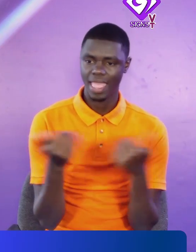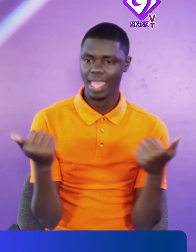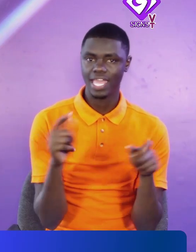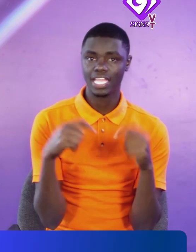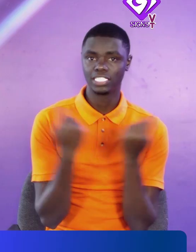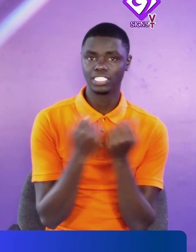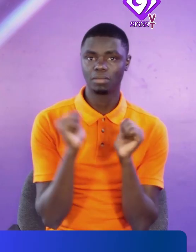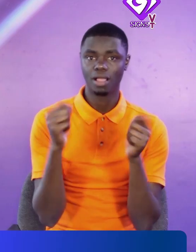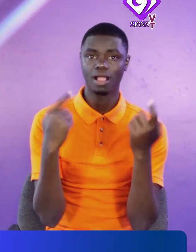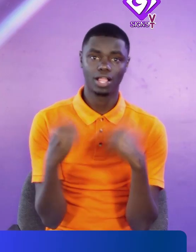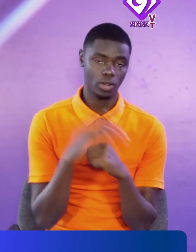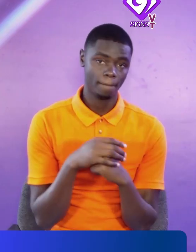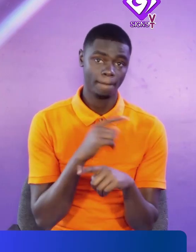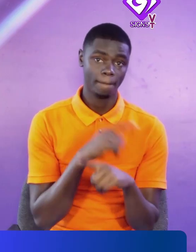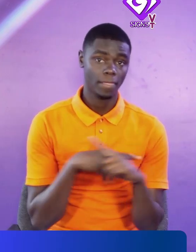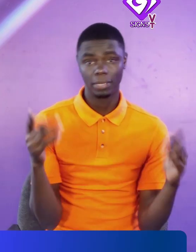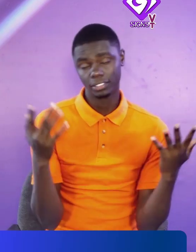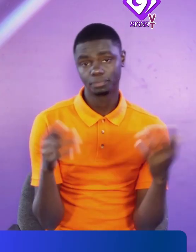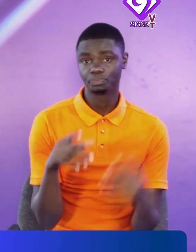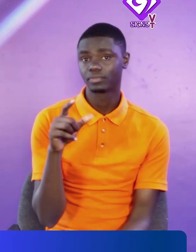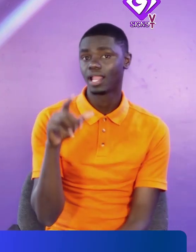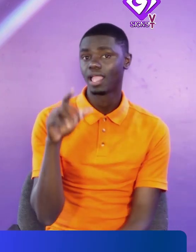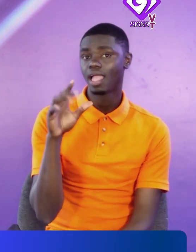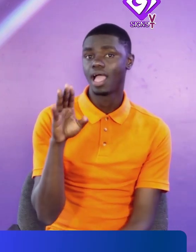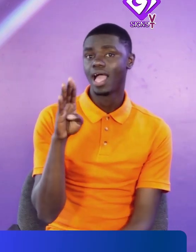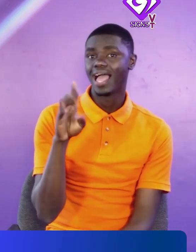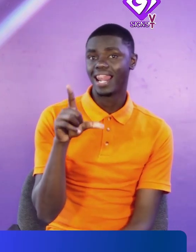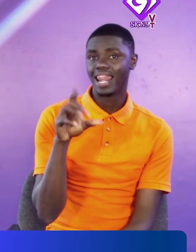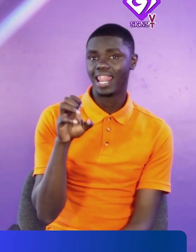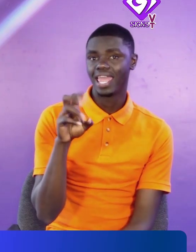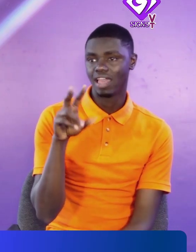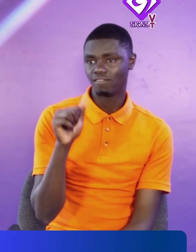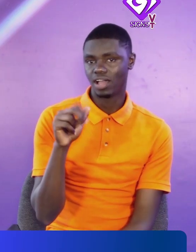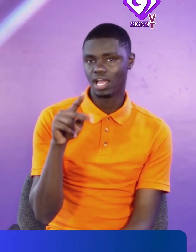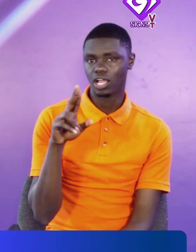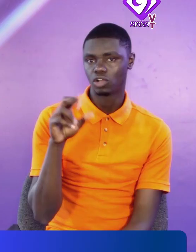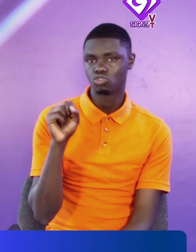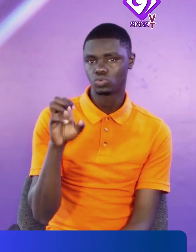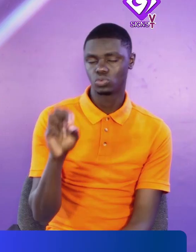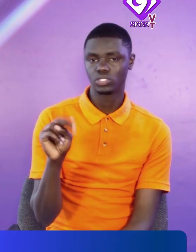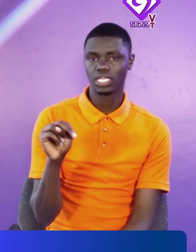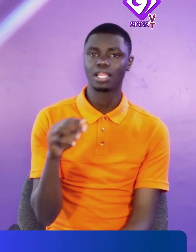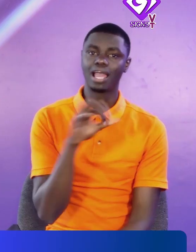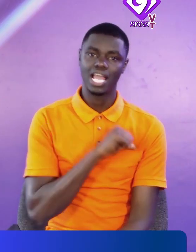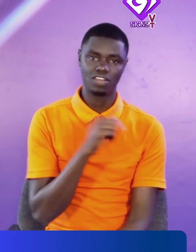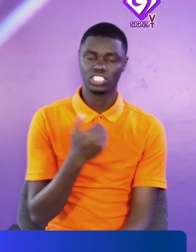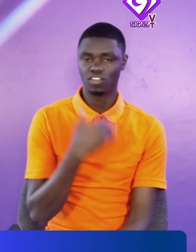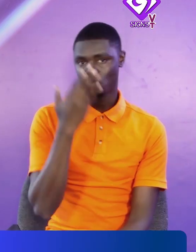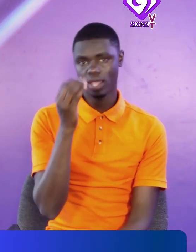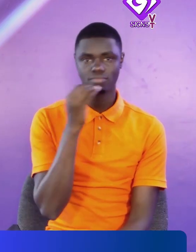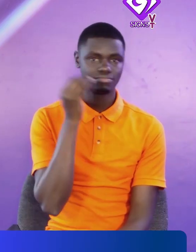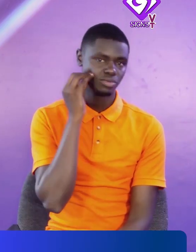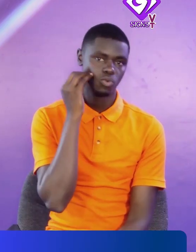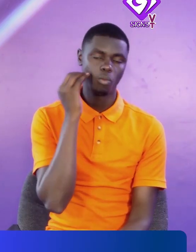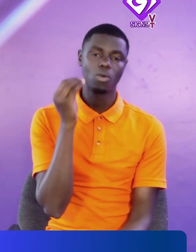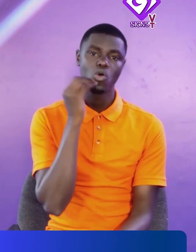shinda, but Bayer Leverkusen akona slight advantage ya kuwa anacheza home. Pamoja na home fans, home